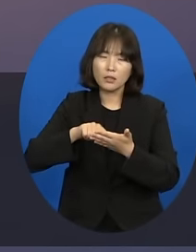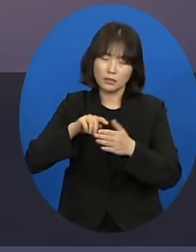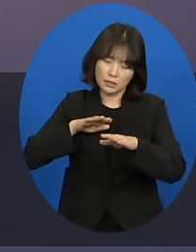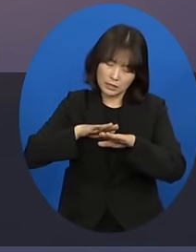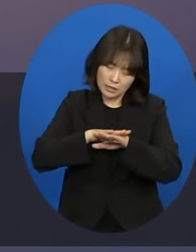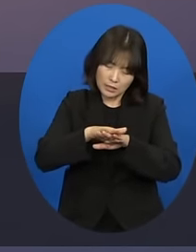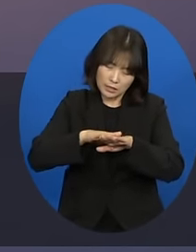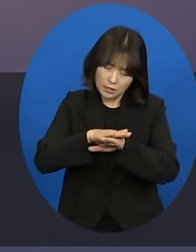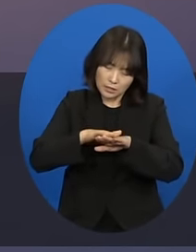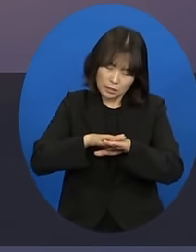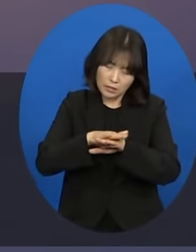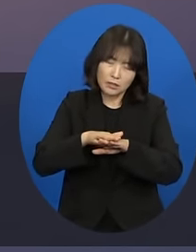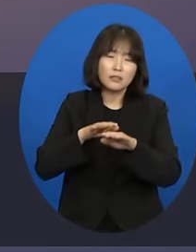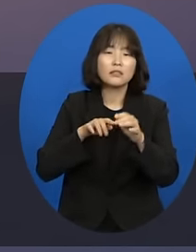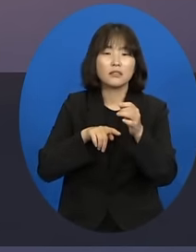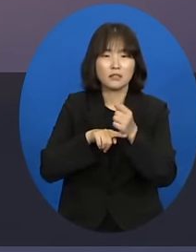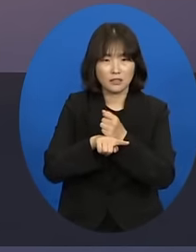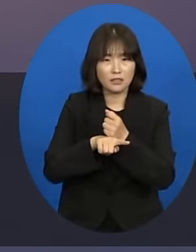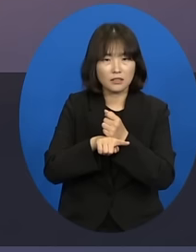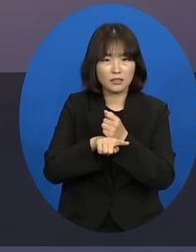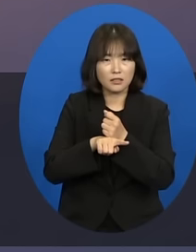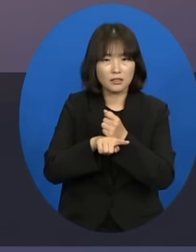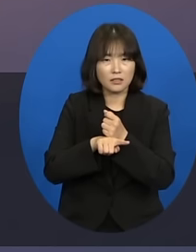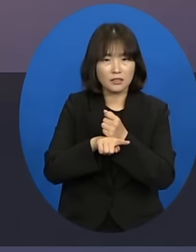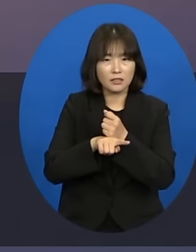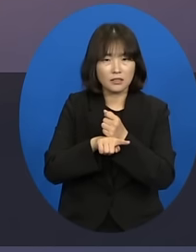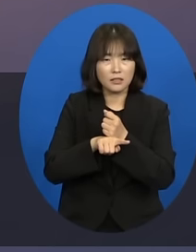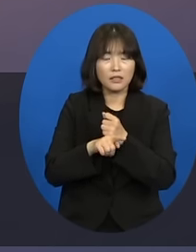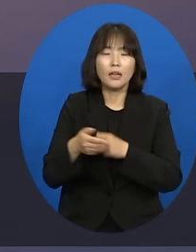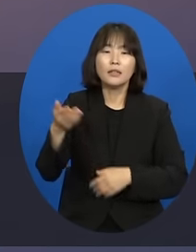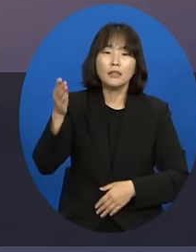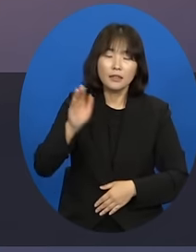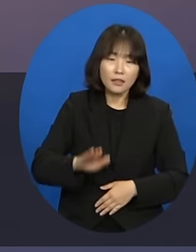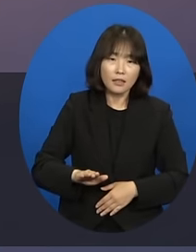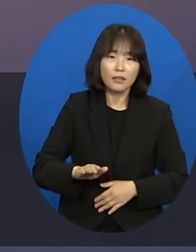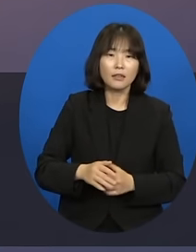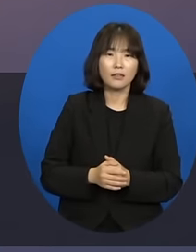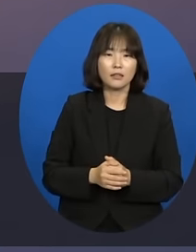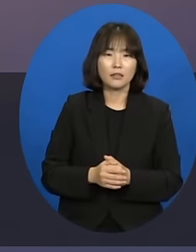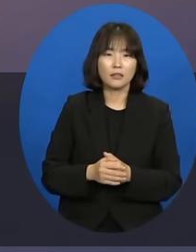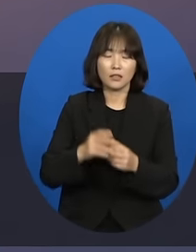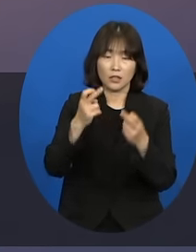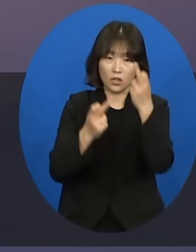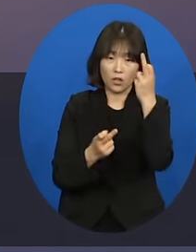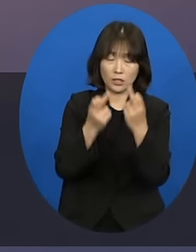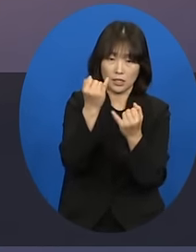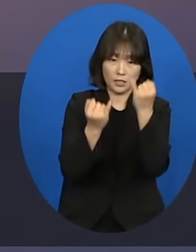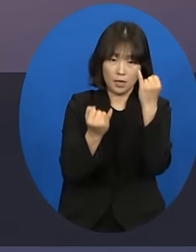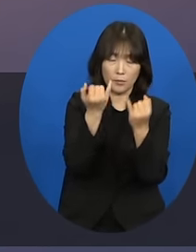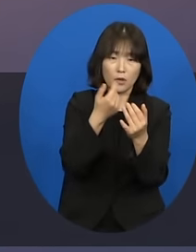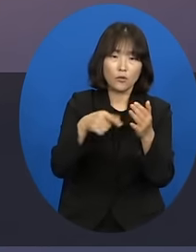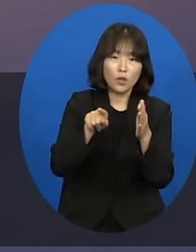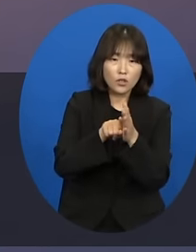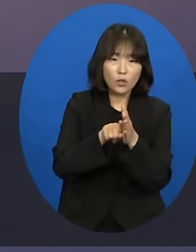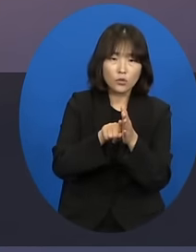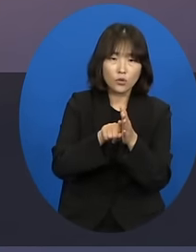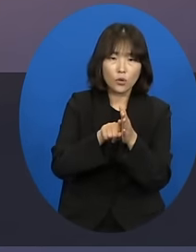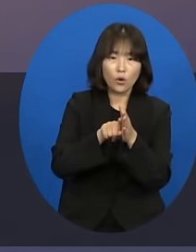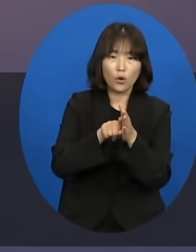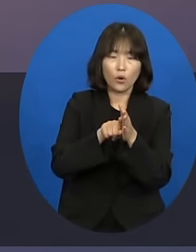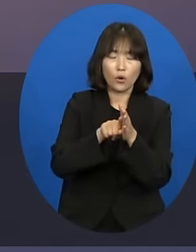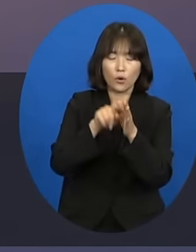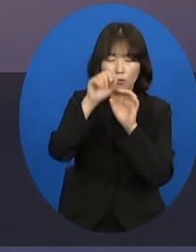말씀하고 계시는데 형제 자매를 위해서도 발을 씻겨줄 수 있다. 이것이 무엇입니까? 마치 아까